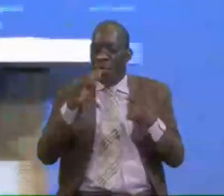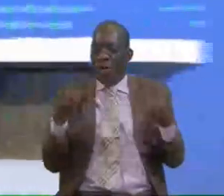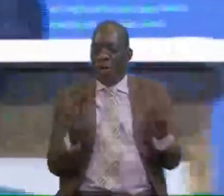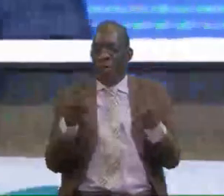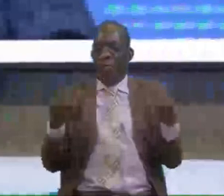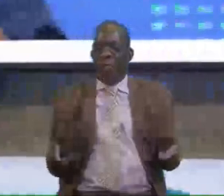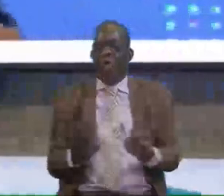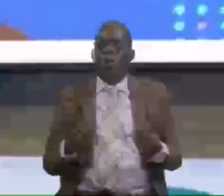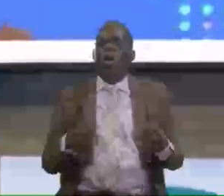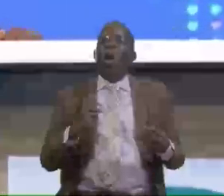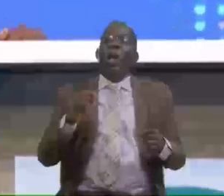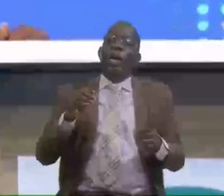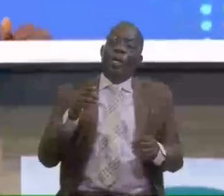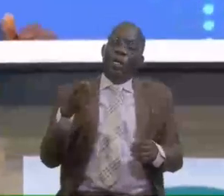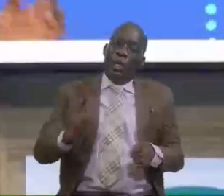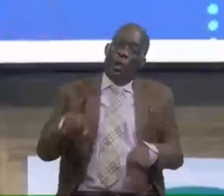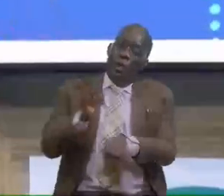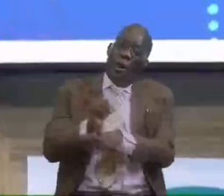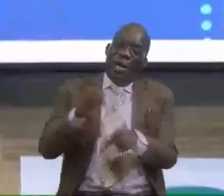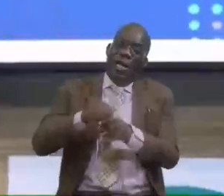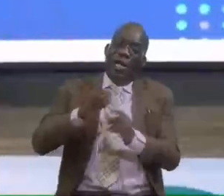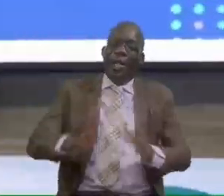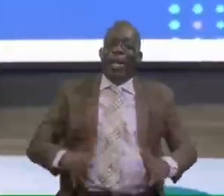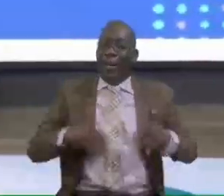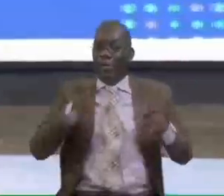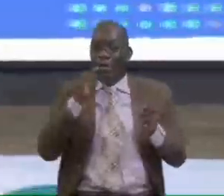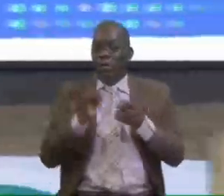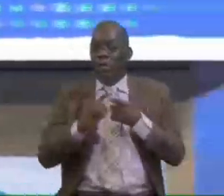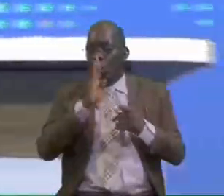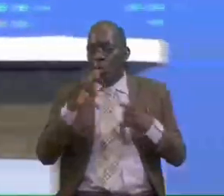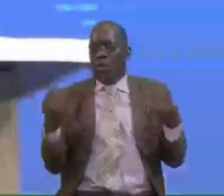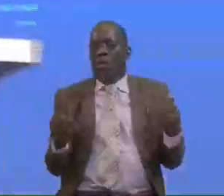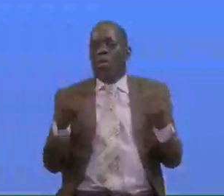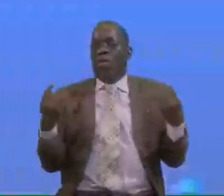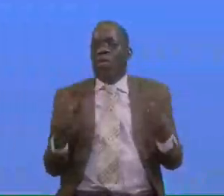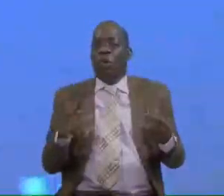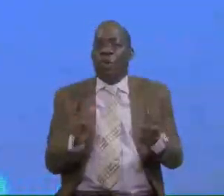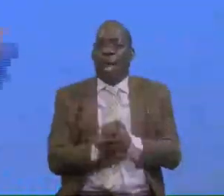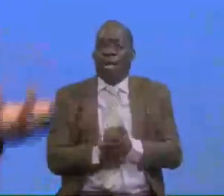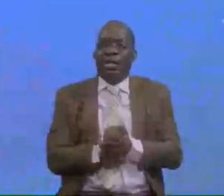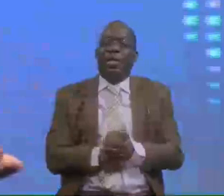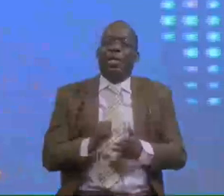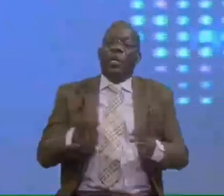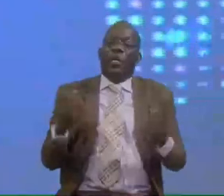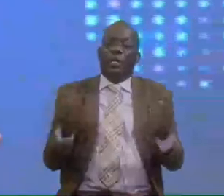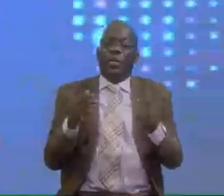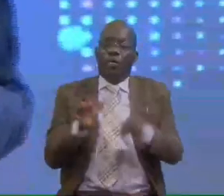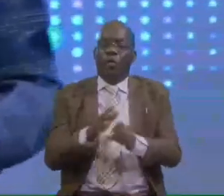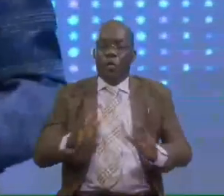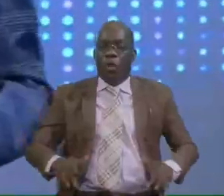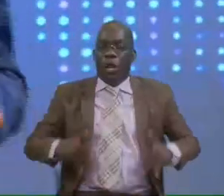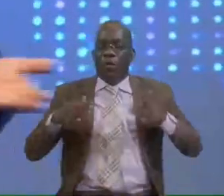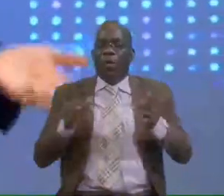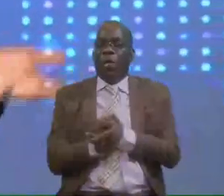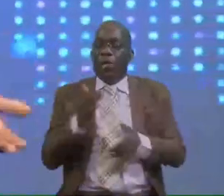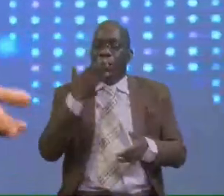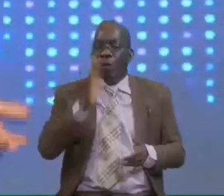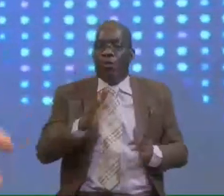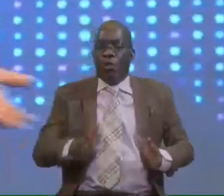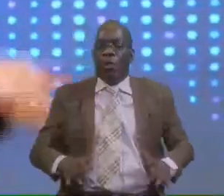le péché. Ça couche dans la vie, c'est pour être pécheur. Cette vie pécheresse, cette vie